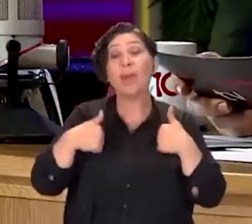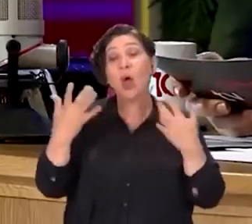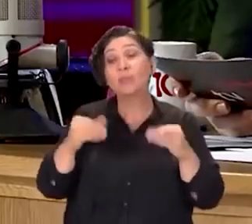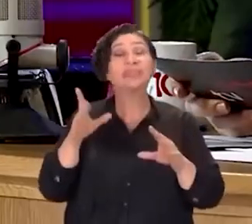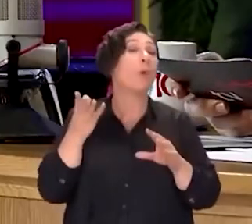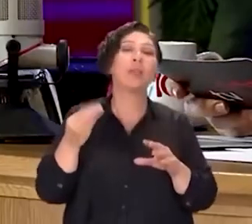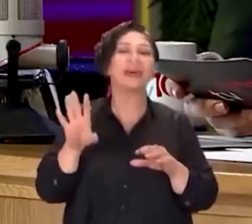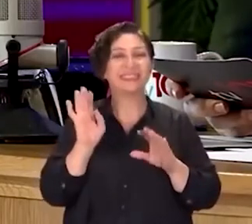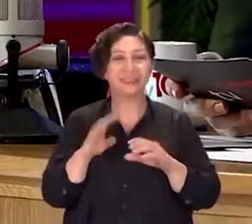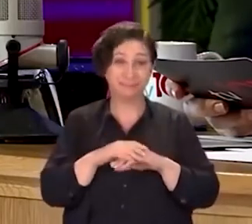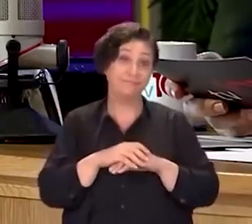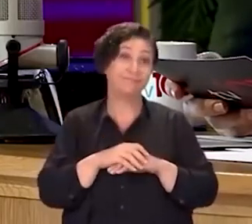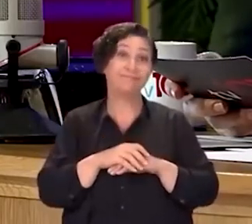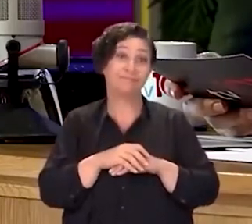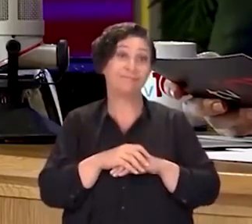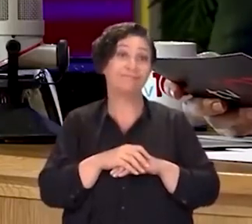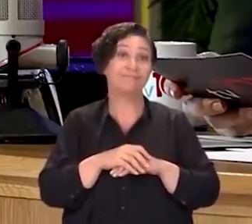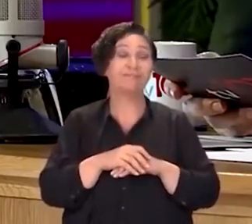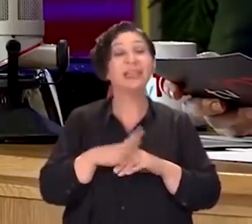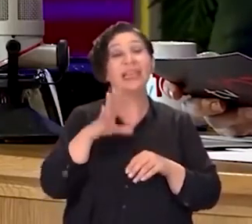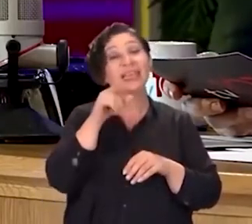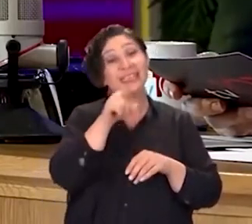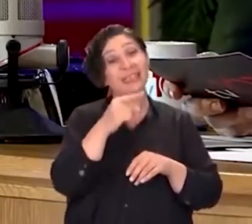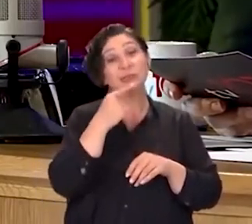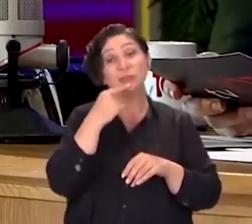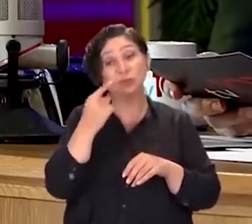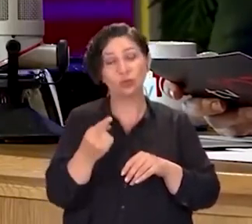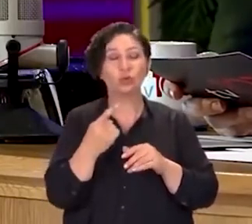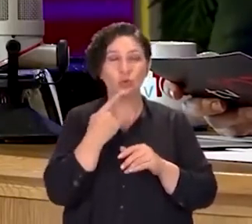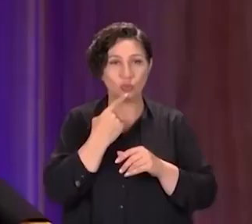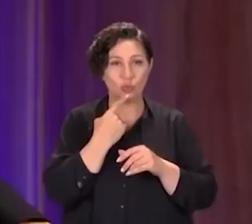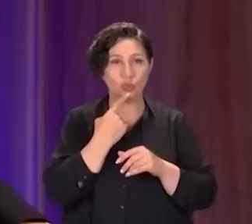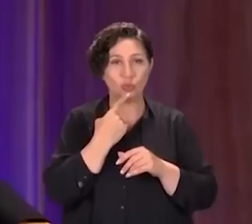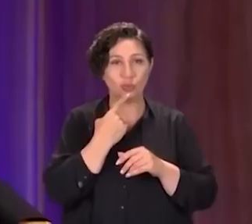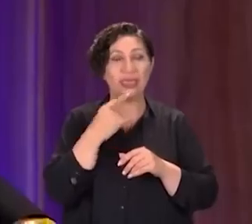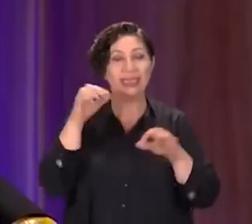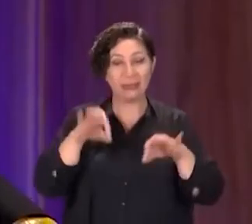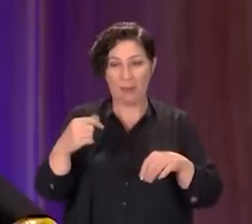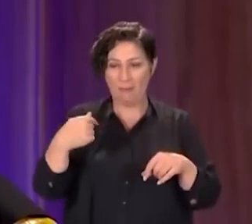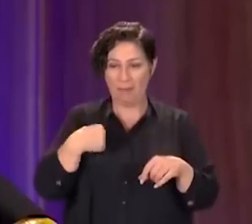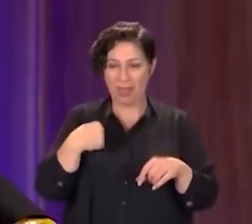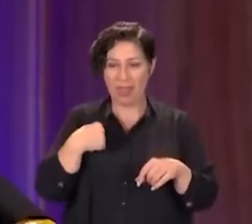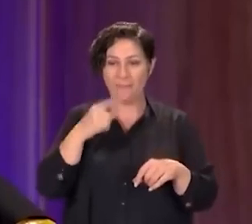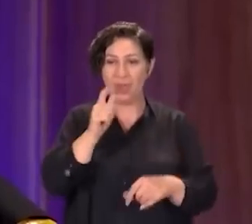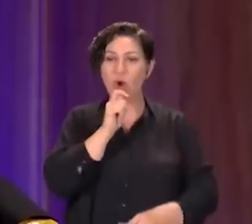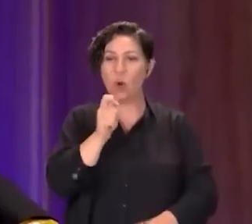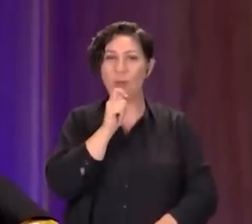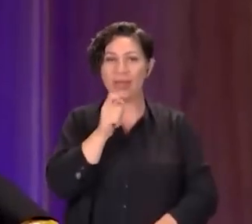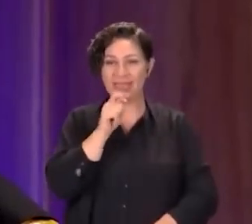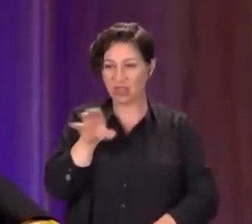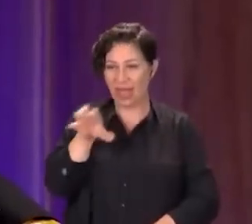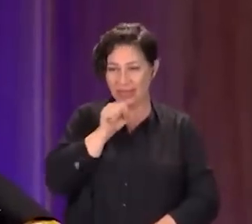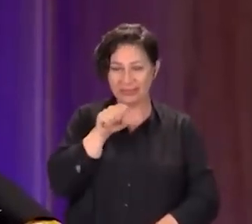olmazdı. Olmazdı. Evet, şimdi diyorsunuz ki, şekerim benim, şimdi bana bir röportajdan